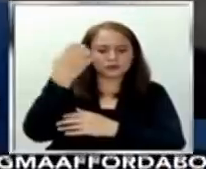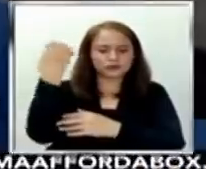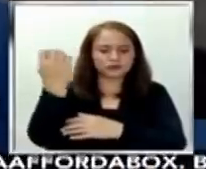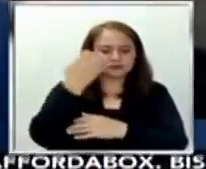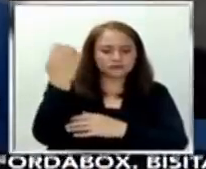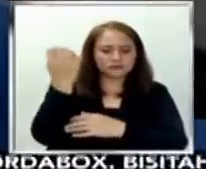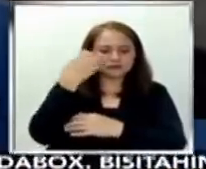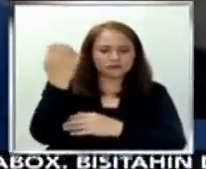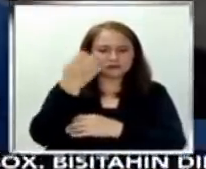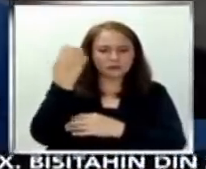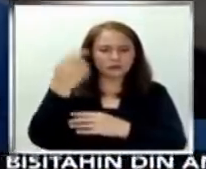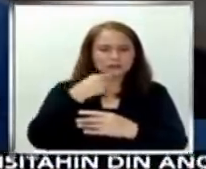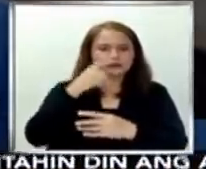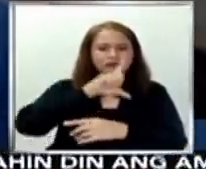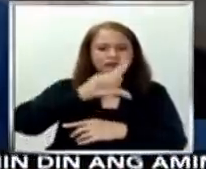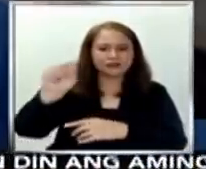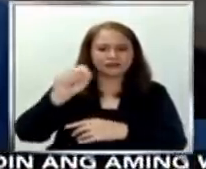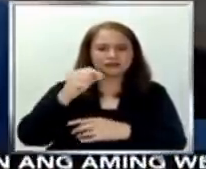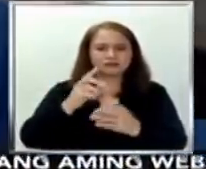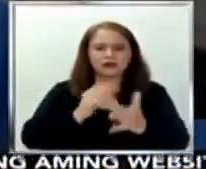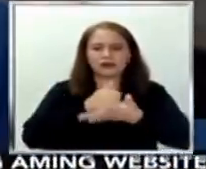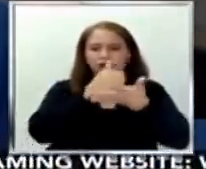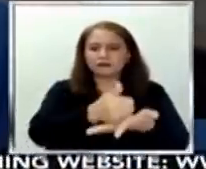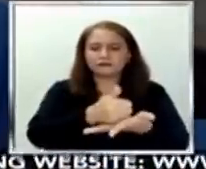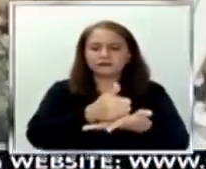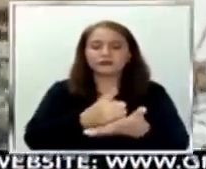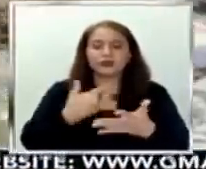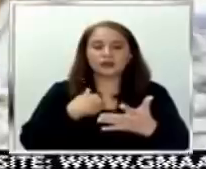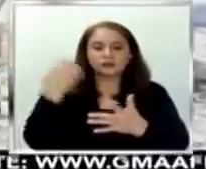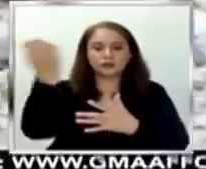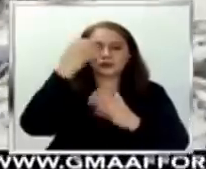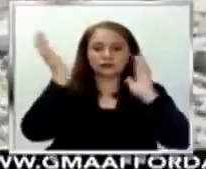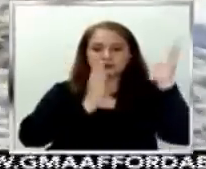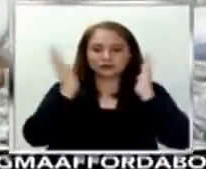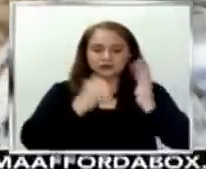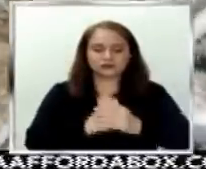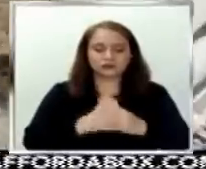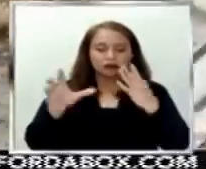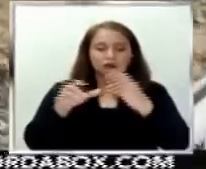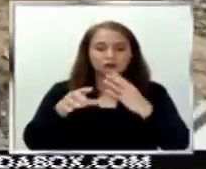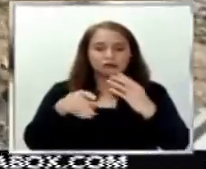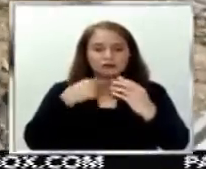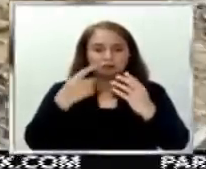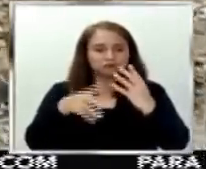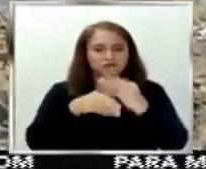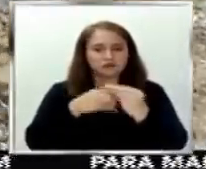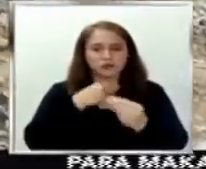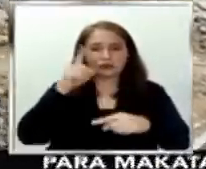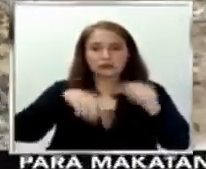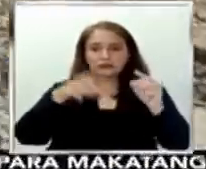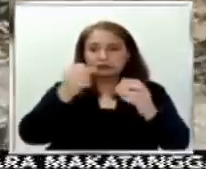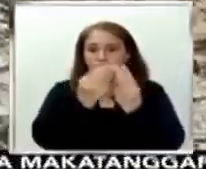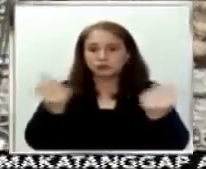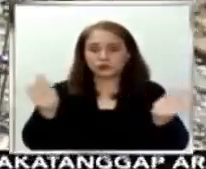hindi kagad makaka-respond ang emergency services. Dagdag pa ni Biazon, kung wala siyang makuhang tugon mula kay Bucor